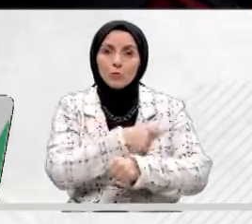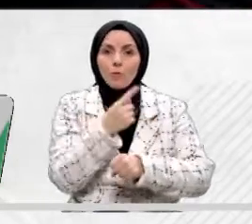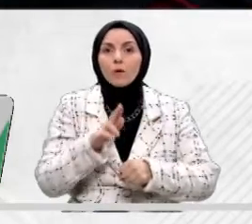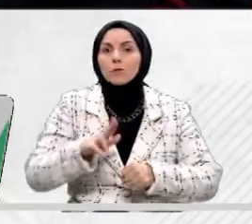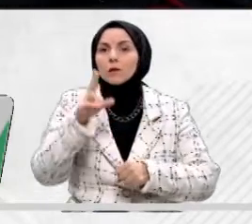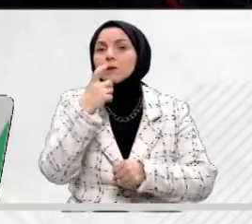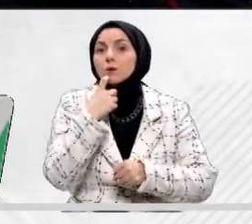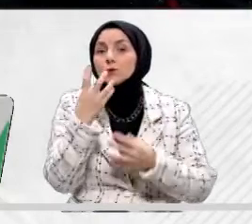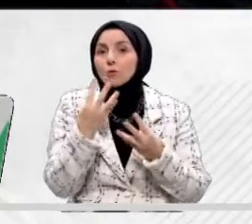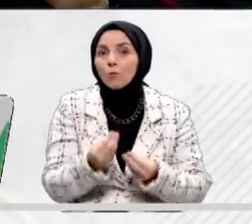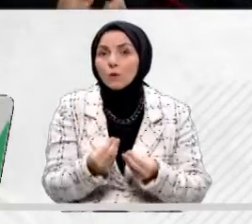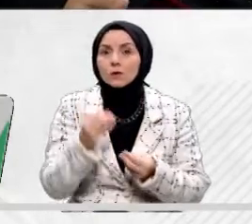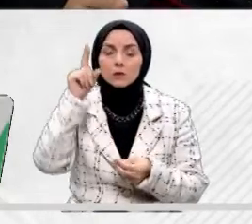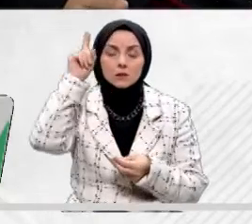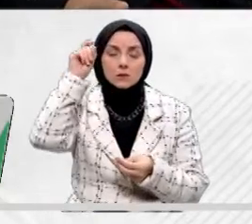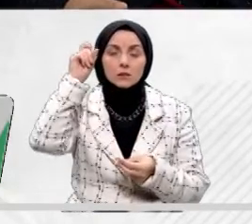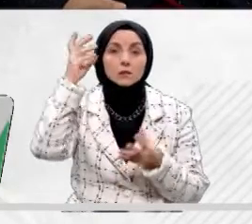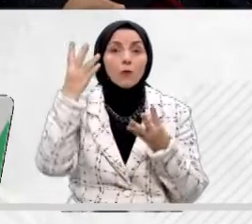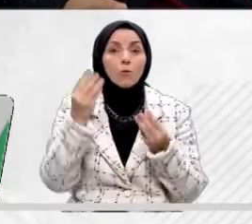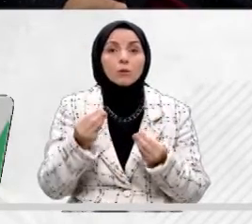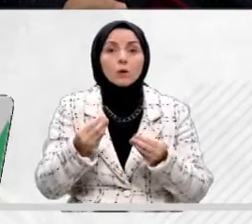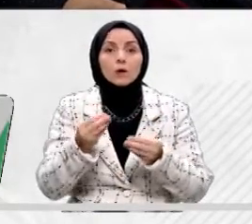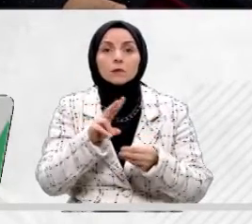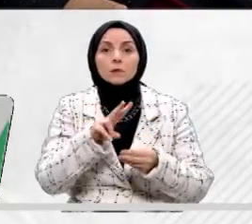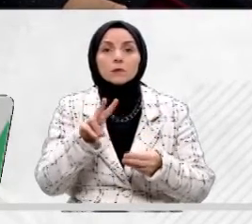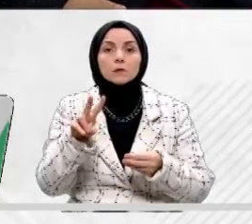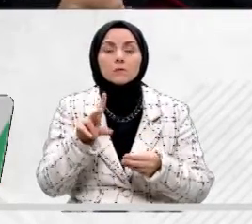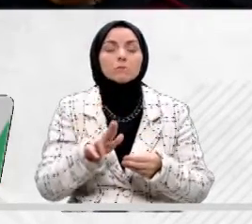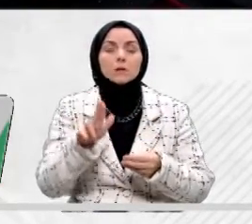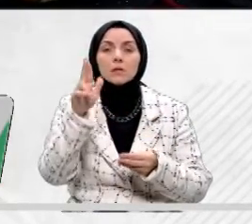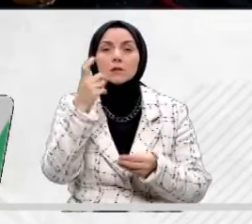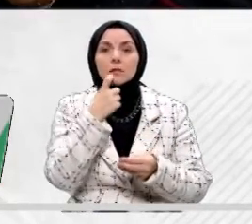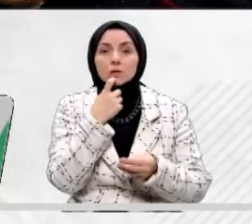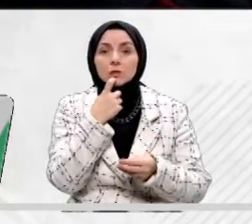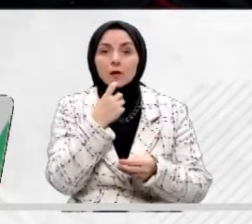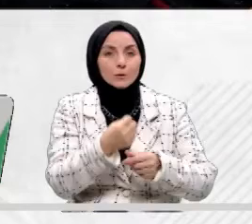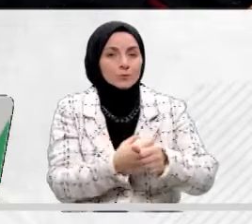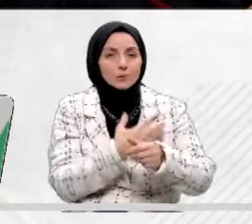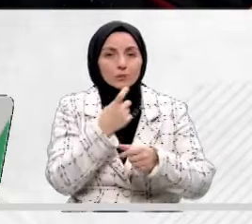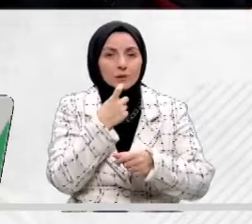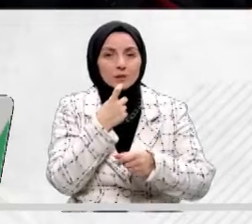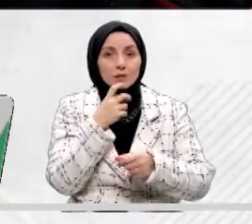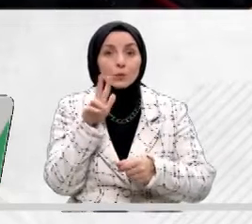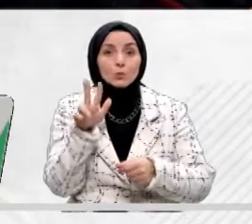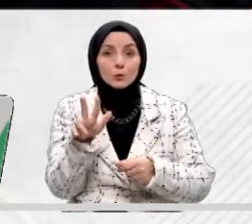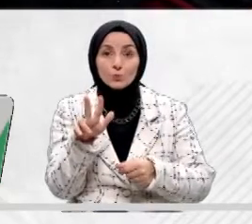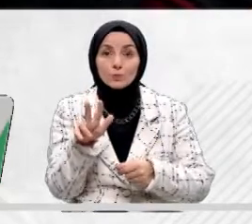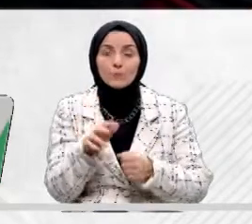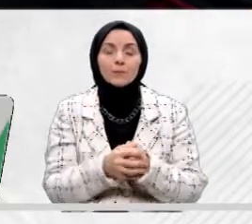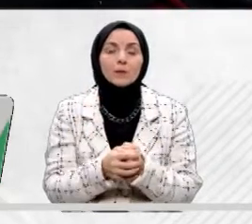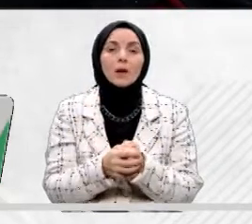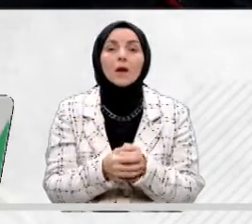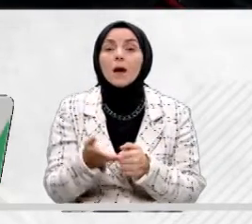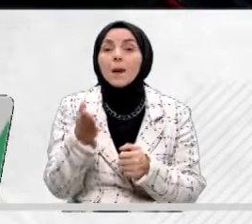normalde zihinsel anlamda da 7 yaşında Duygu yaşını söyleyin Duygu yaşı kaç olabilir başkasının eşyasına dokunabilir